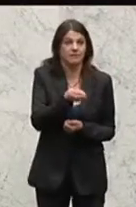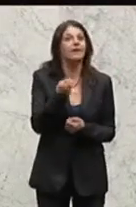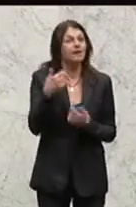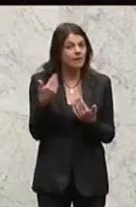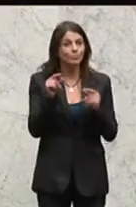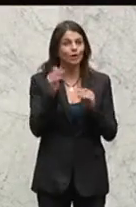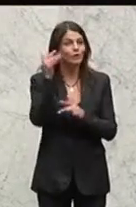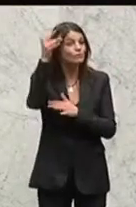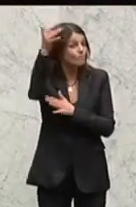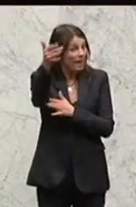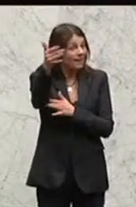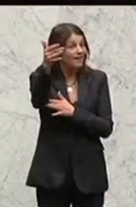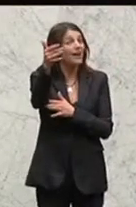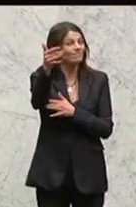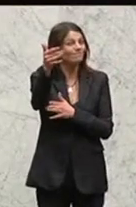wir nachher,